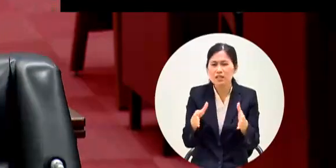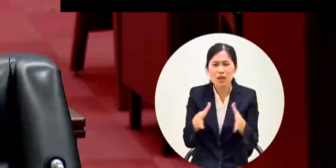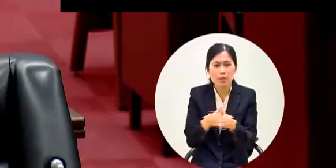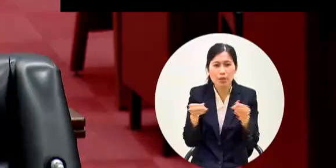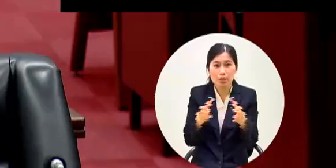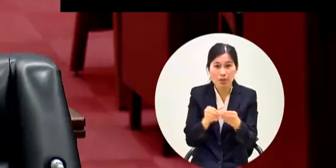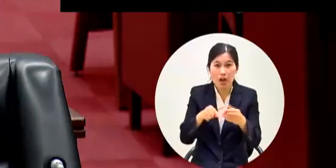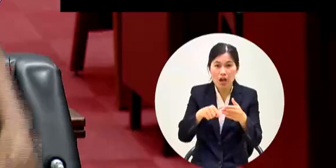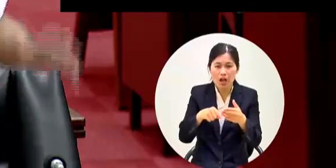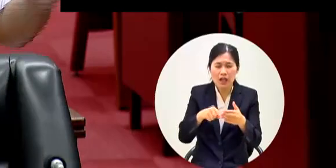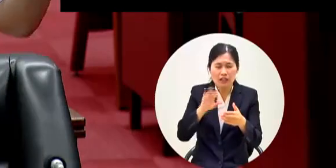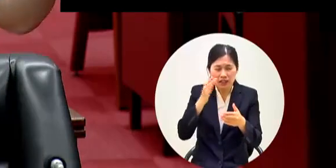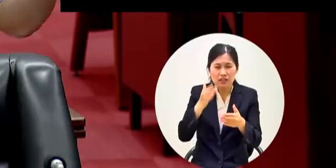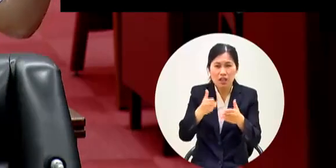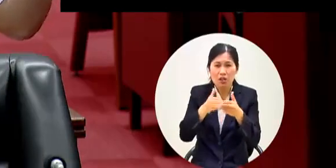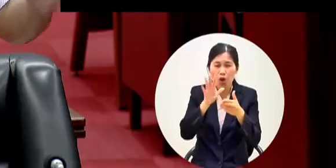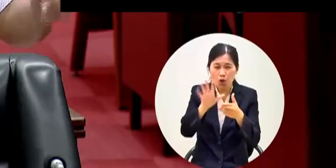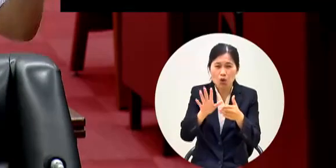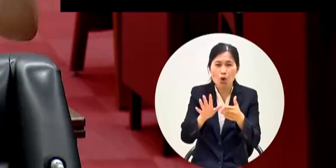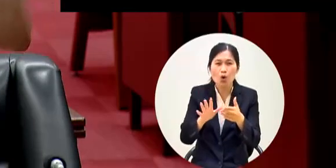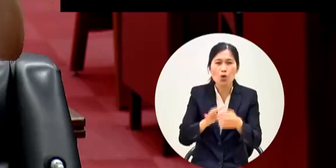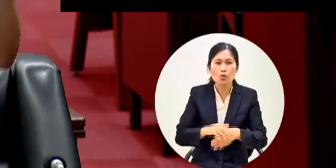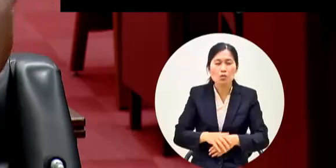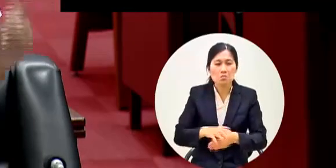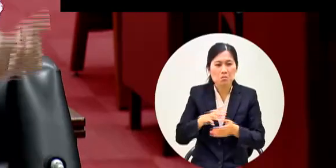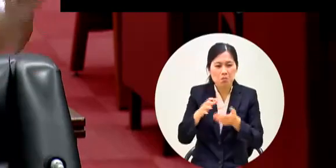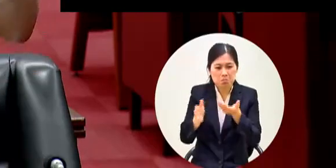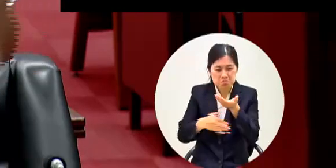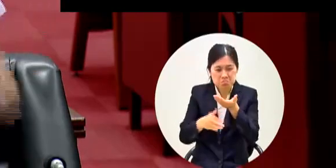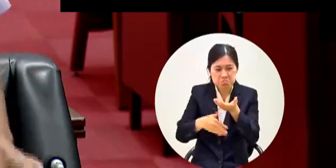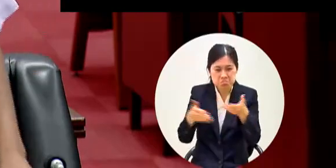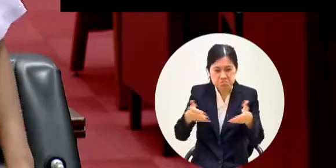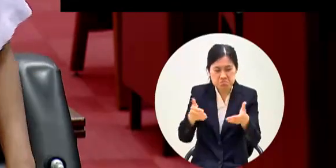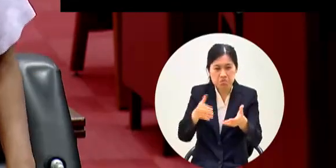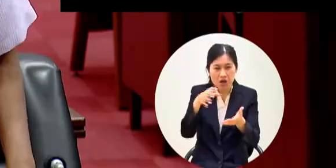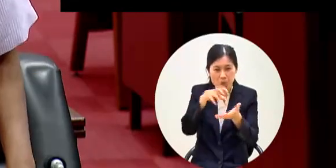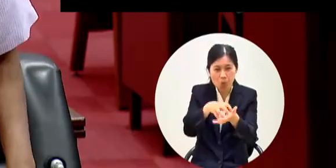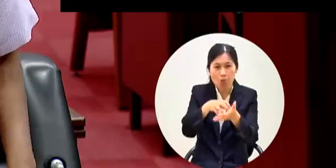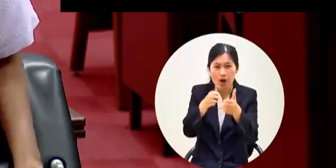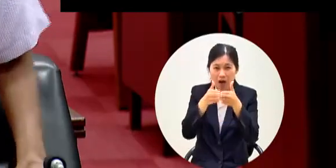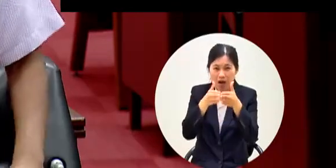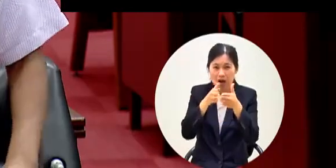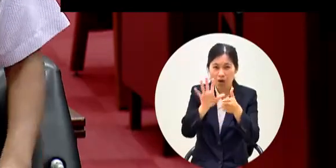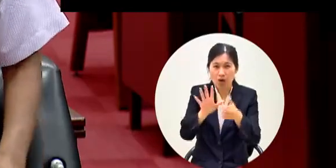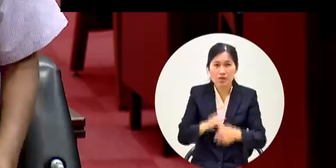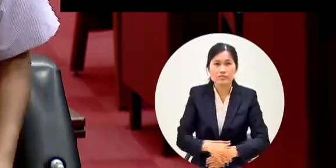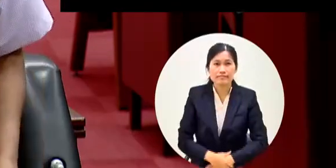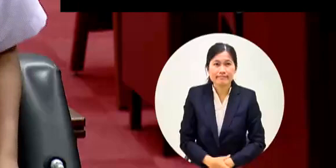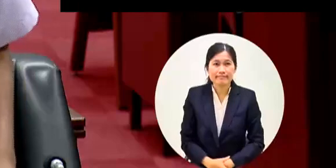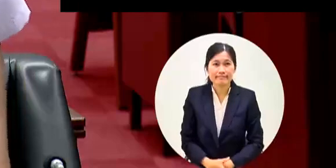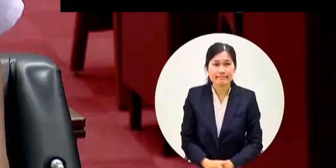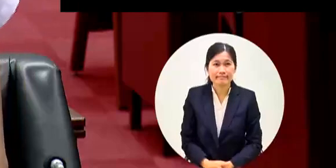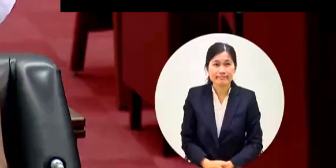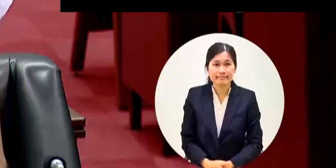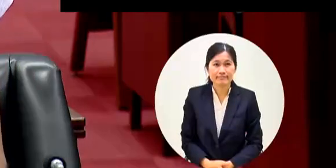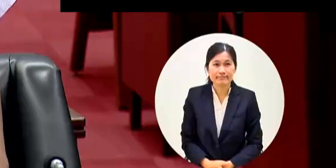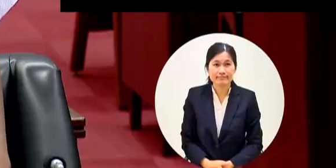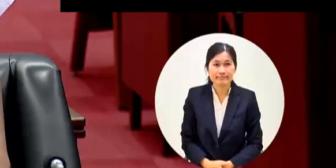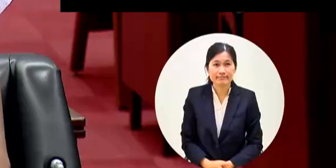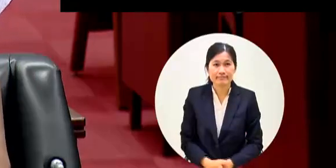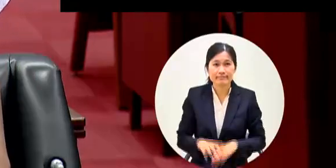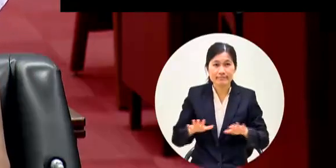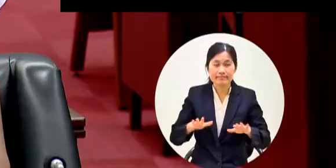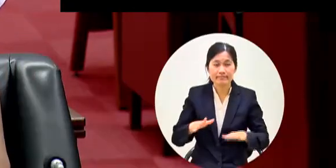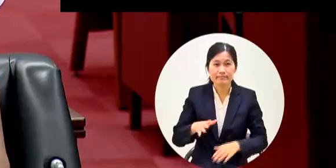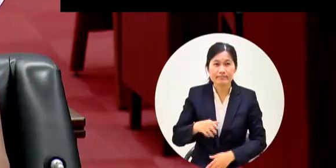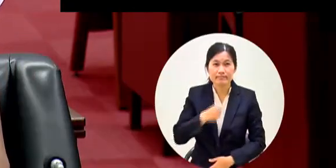家50-60个在吃饭，他的食安的问题呢，没有一个有厨师证的，是不是在